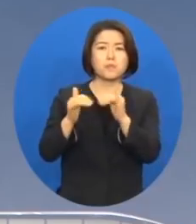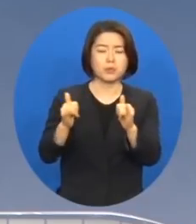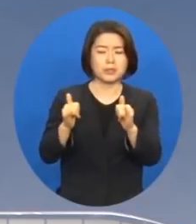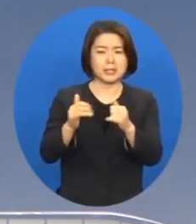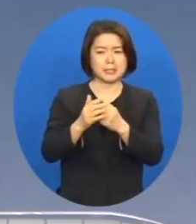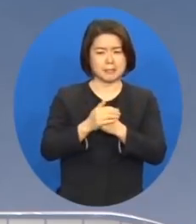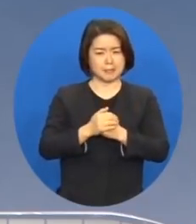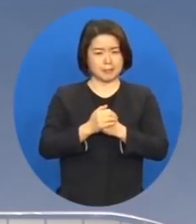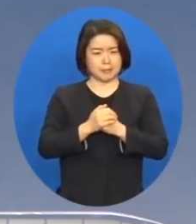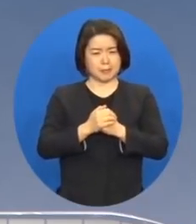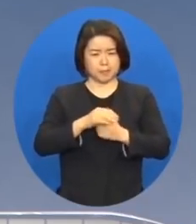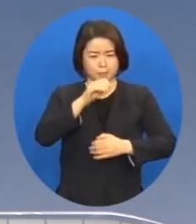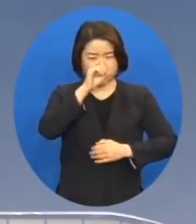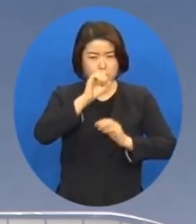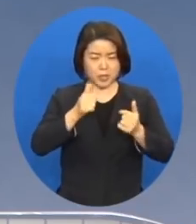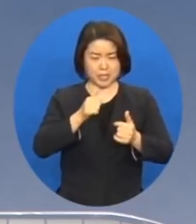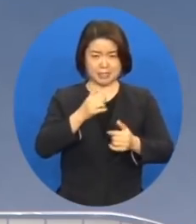되는 경우가 생깁니다.